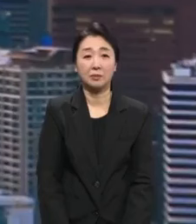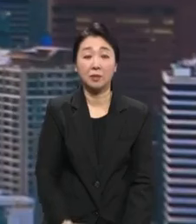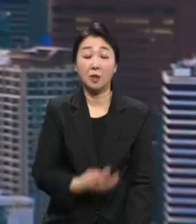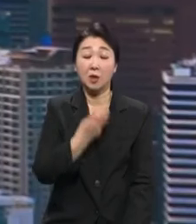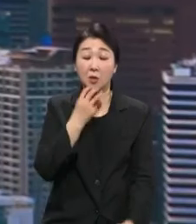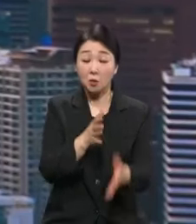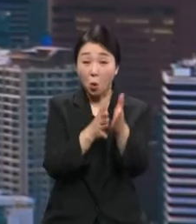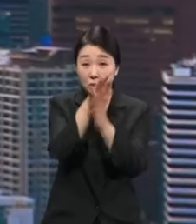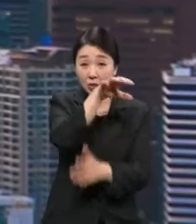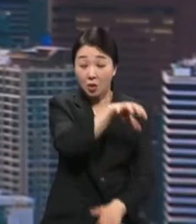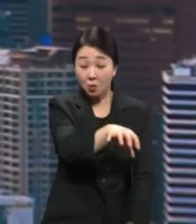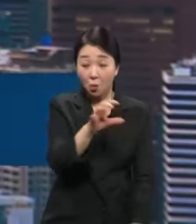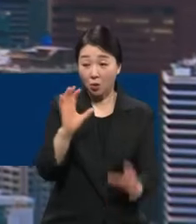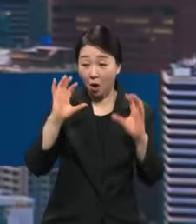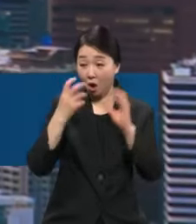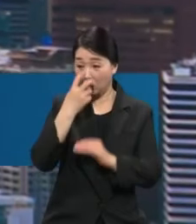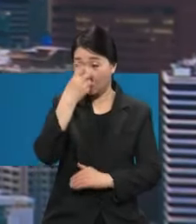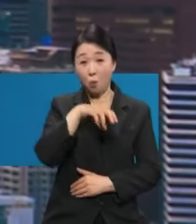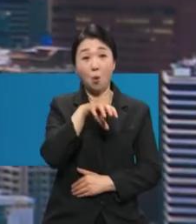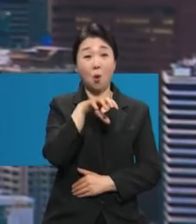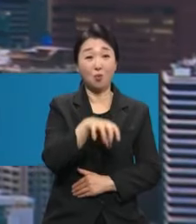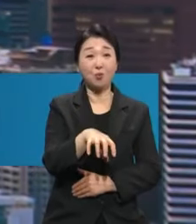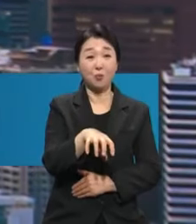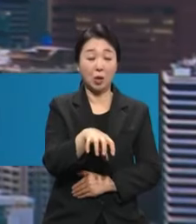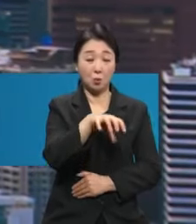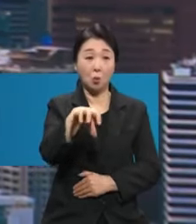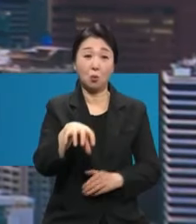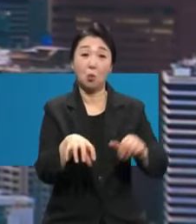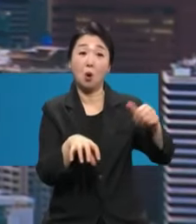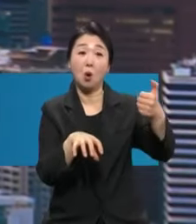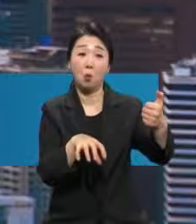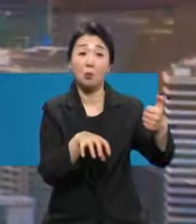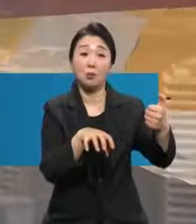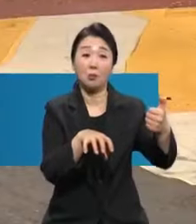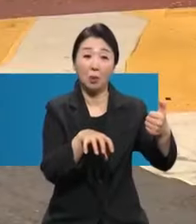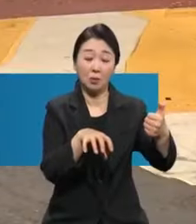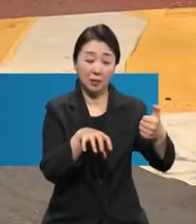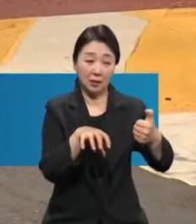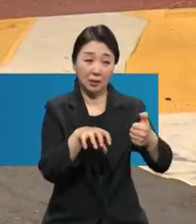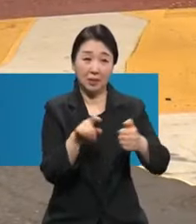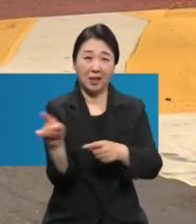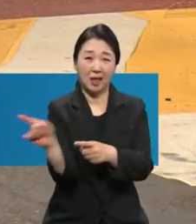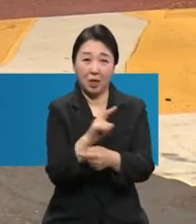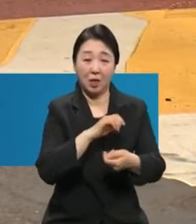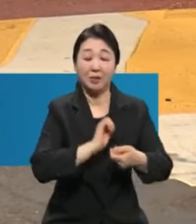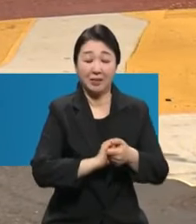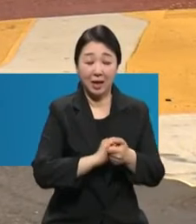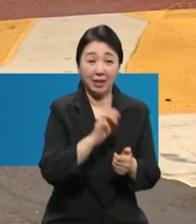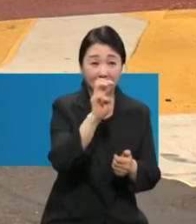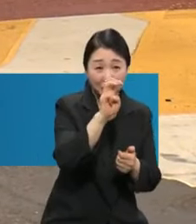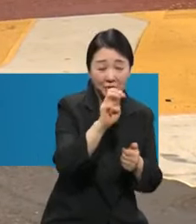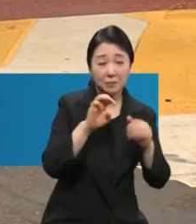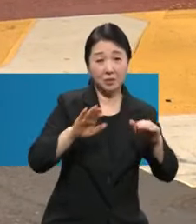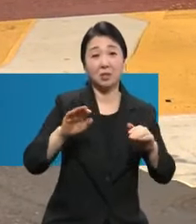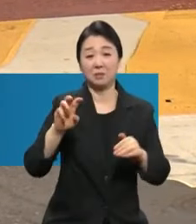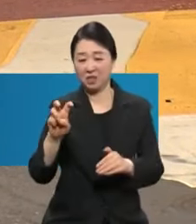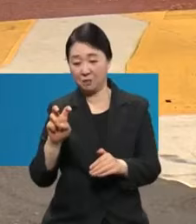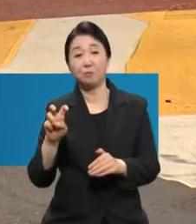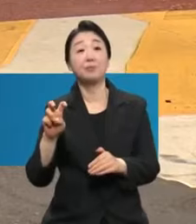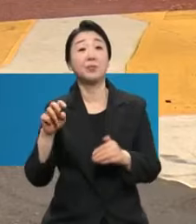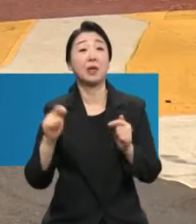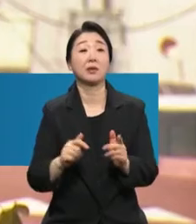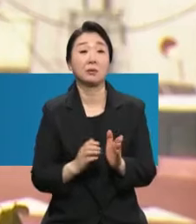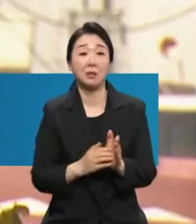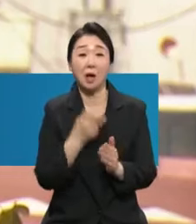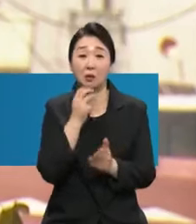서울시내 어린이 보호 구역 50곳의 제한 속도가 시속 30km 20km 강화됩니다 서울시는